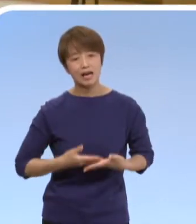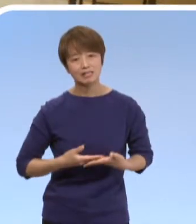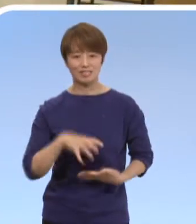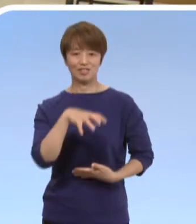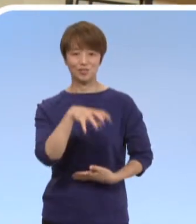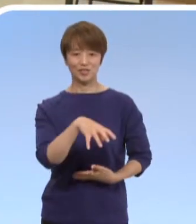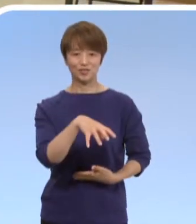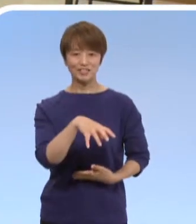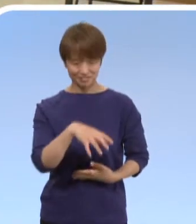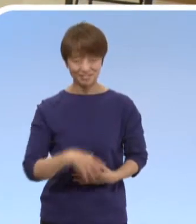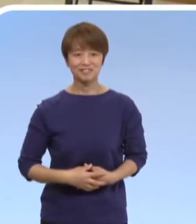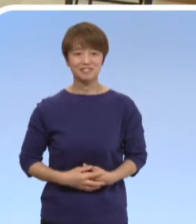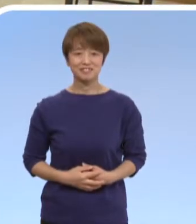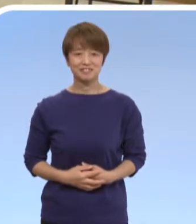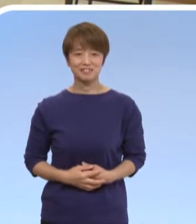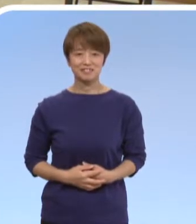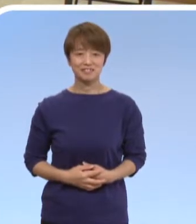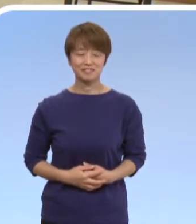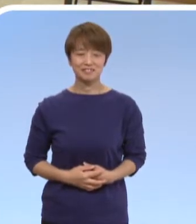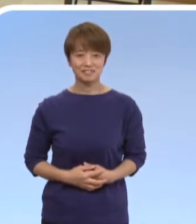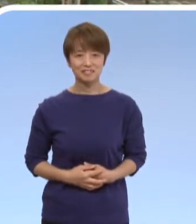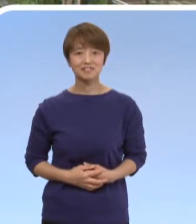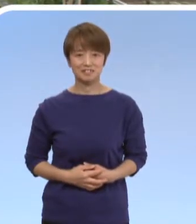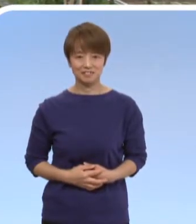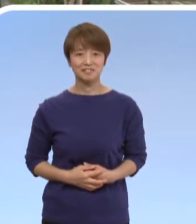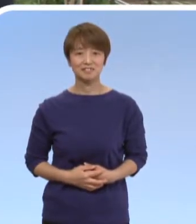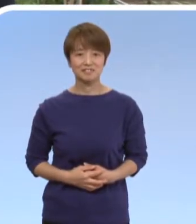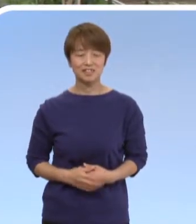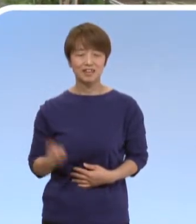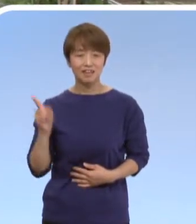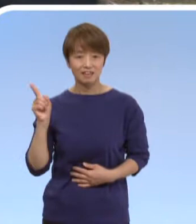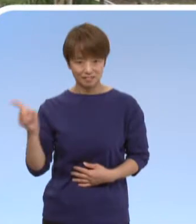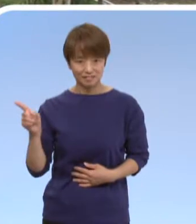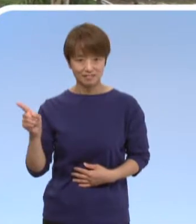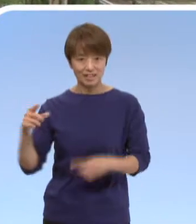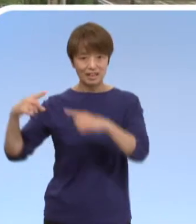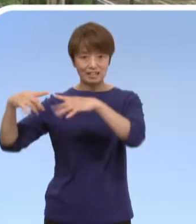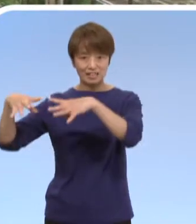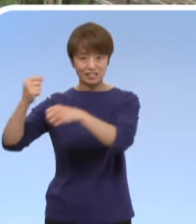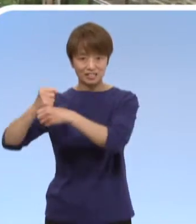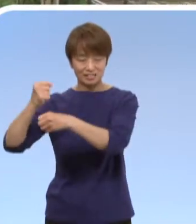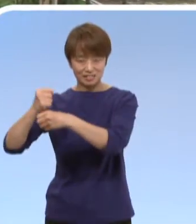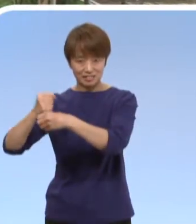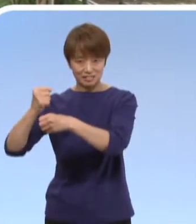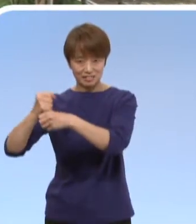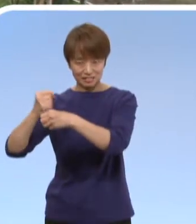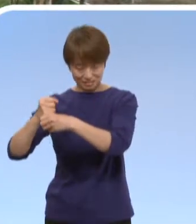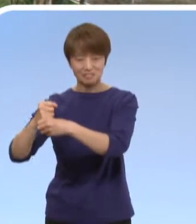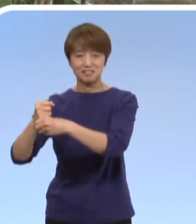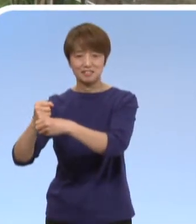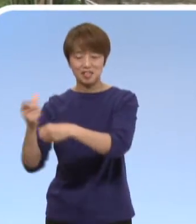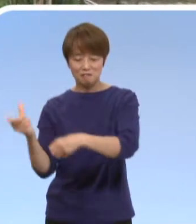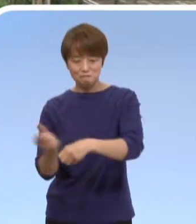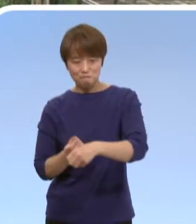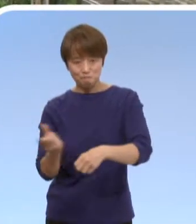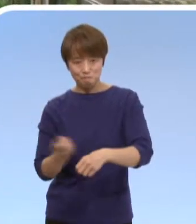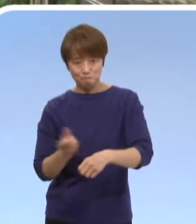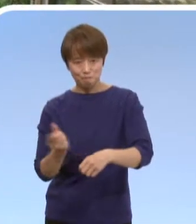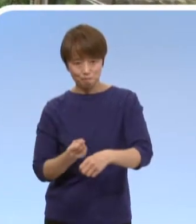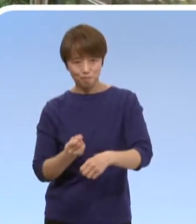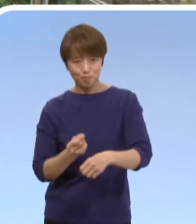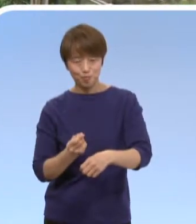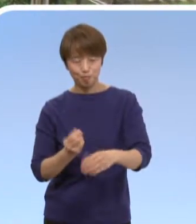ごせる環境の、場所になっています。であちらの太陽光発電で、発電した電